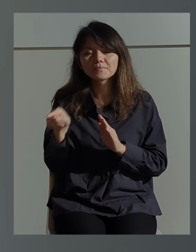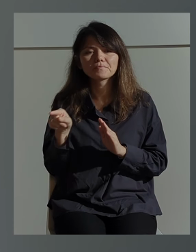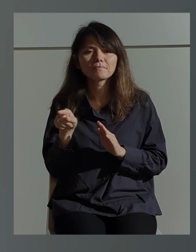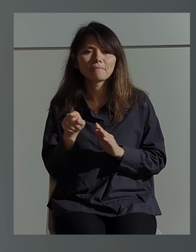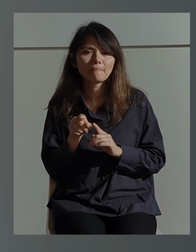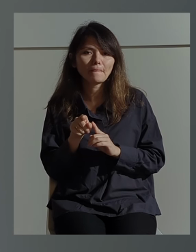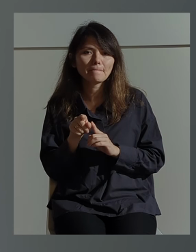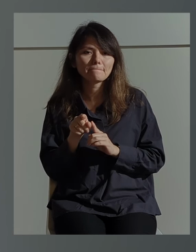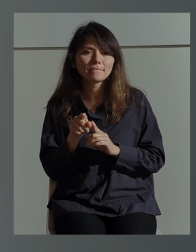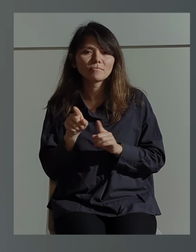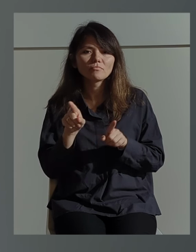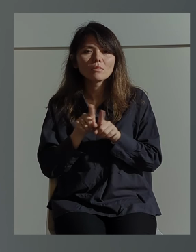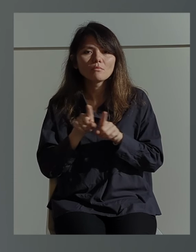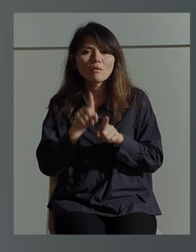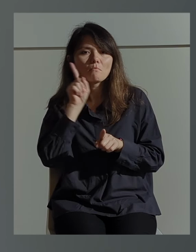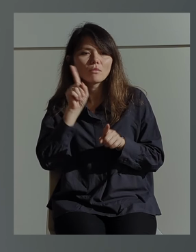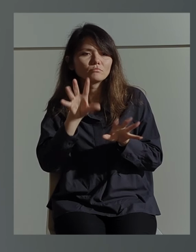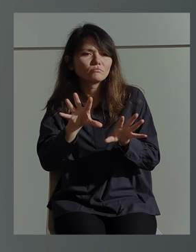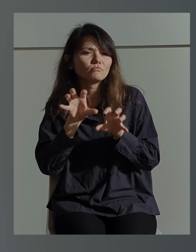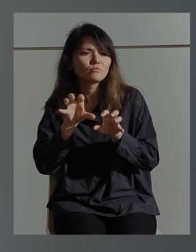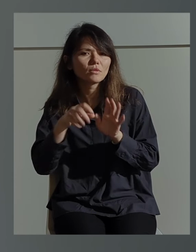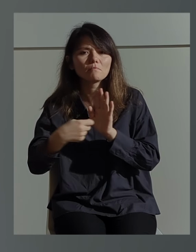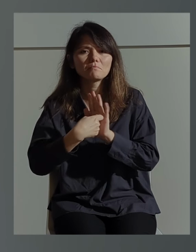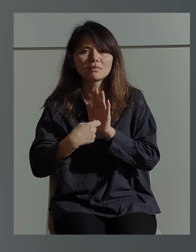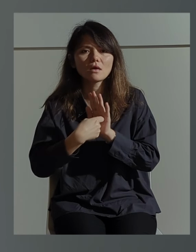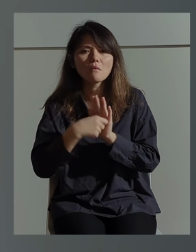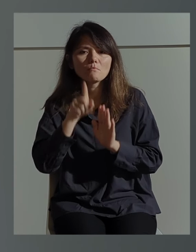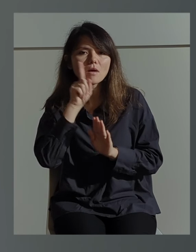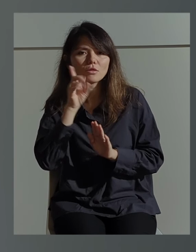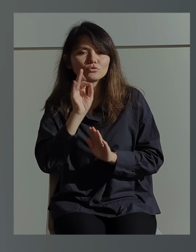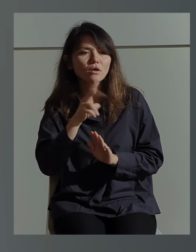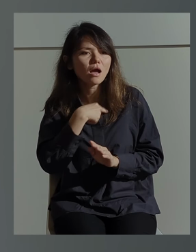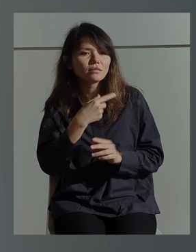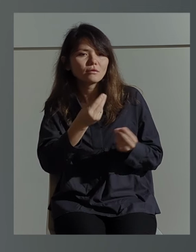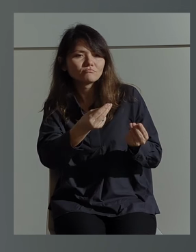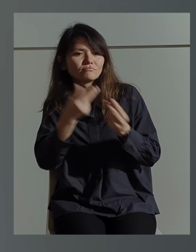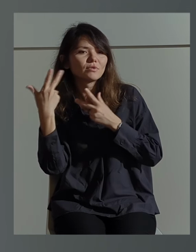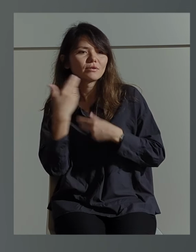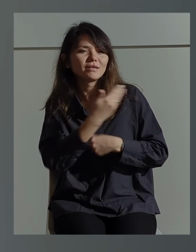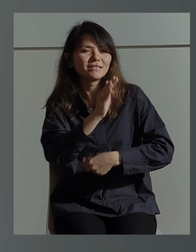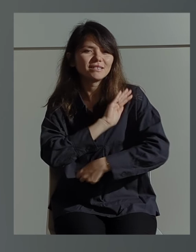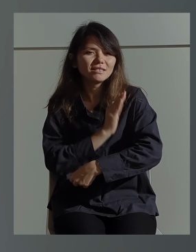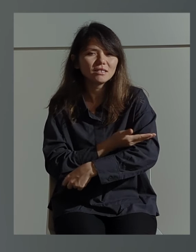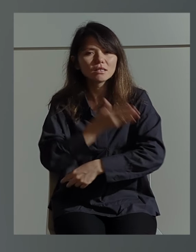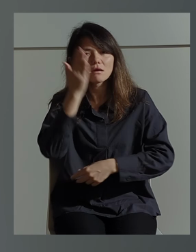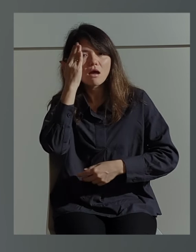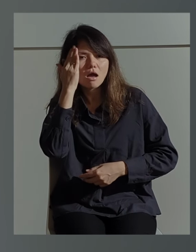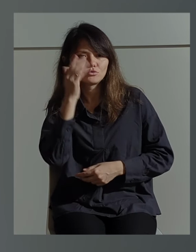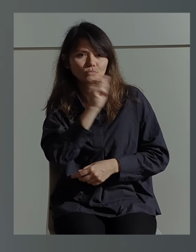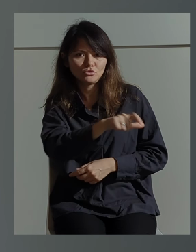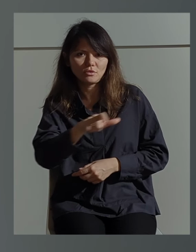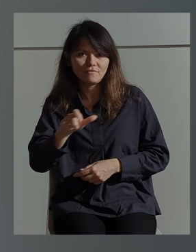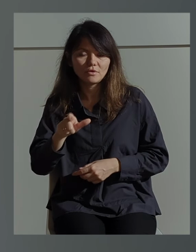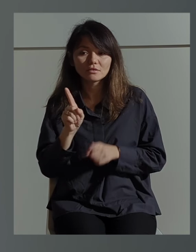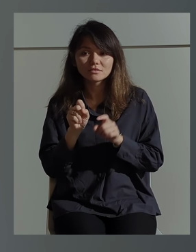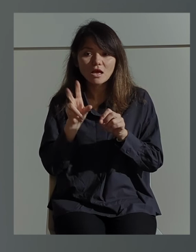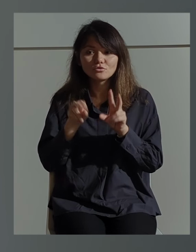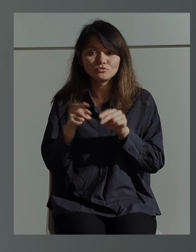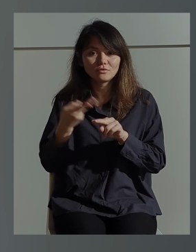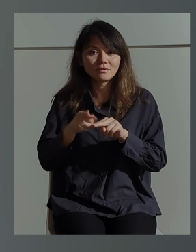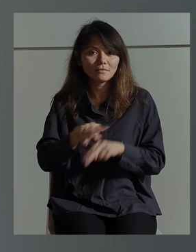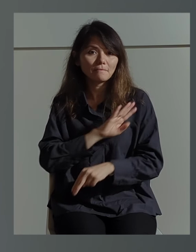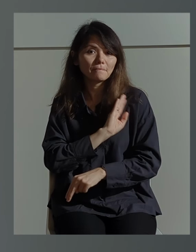питаются молодыми соками Они питаются силой разума и человечности а именно за счёт этой силы за